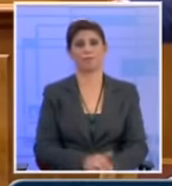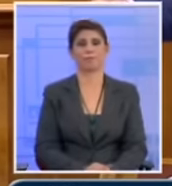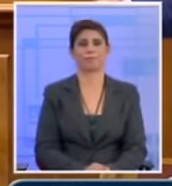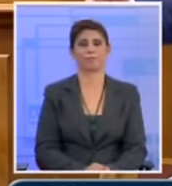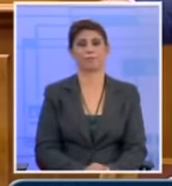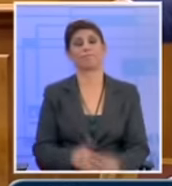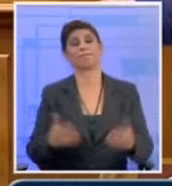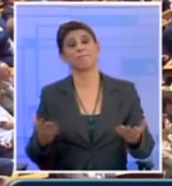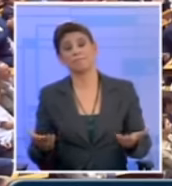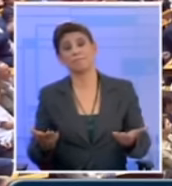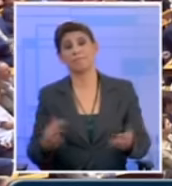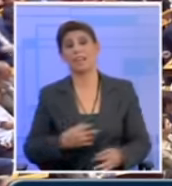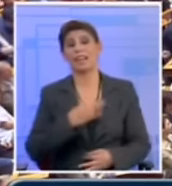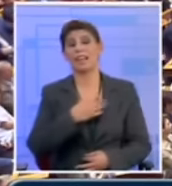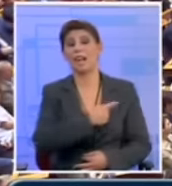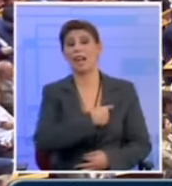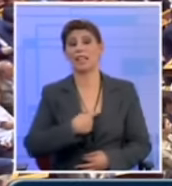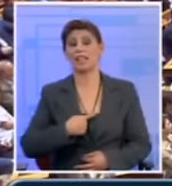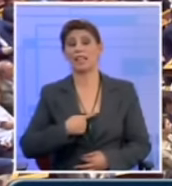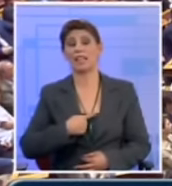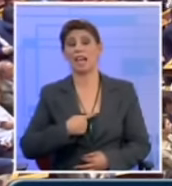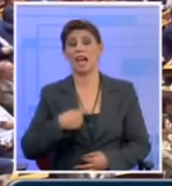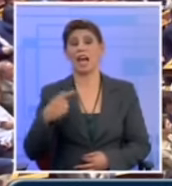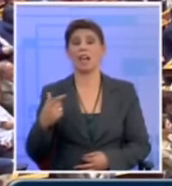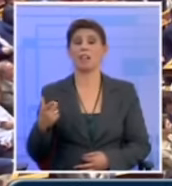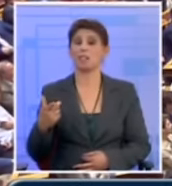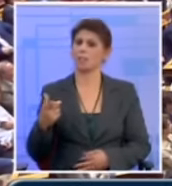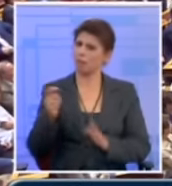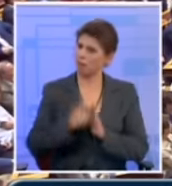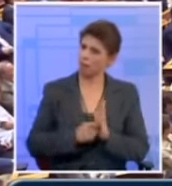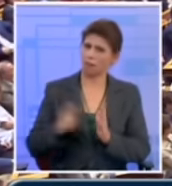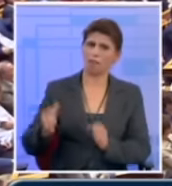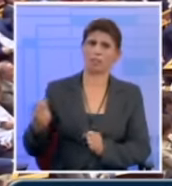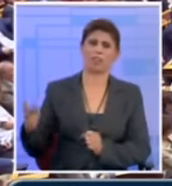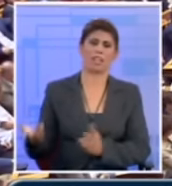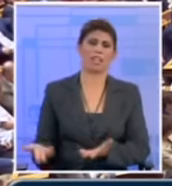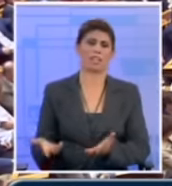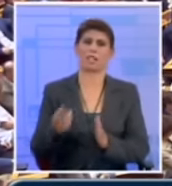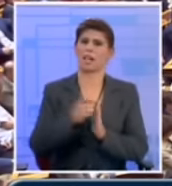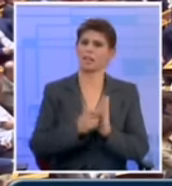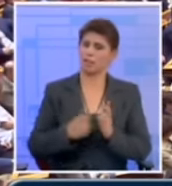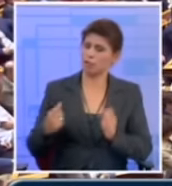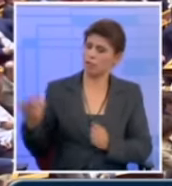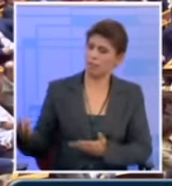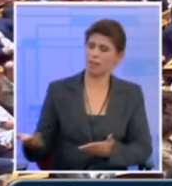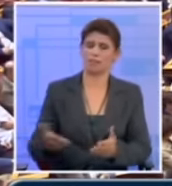Άρα, κύριε αρχηγέ της αξιωματικής αντιπολίτευσης, καταγράφω τη θέση σας. Καταγράφω τη θέση